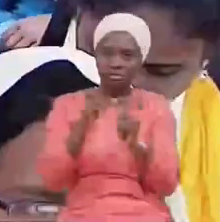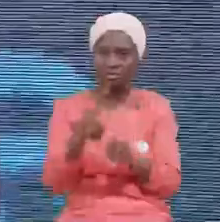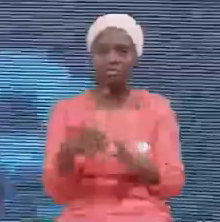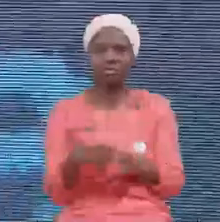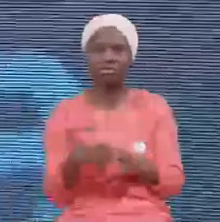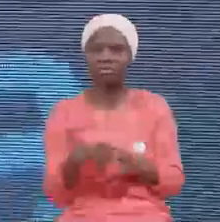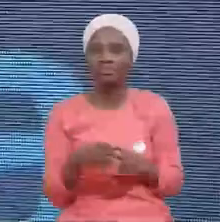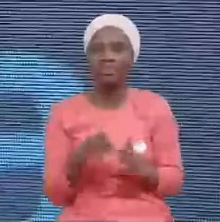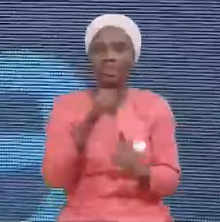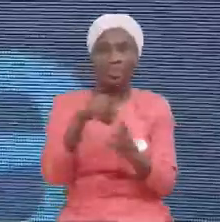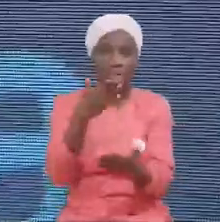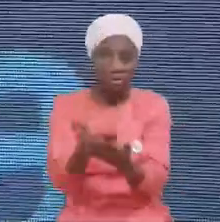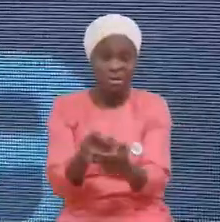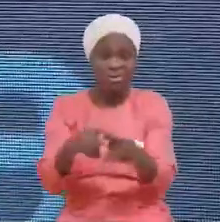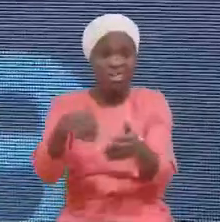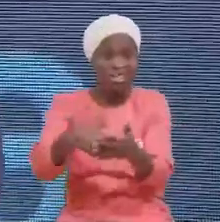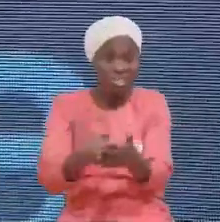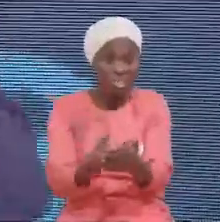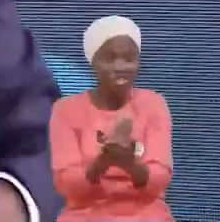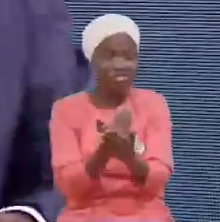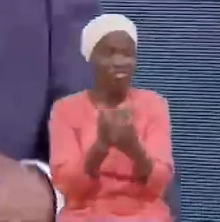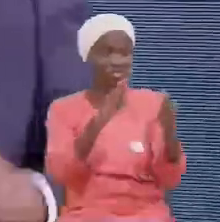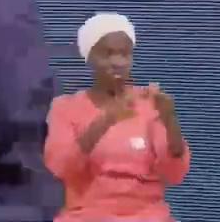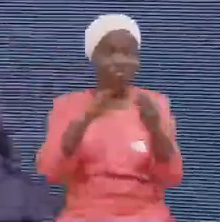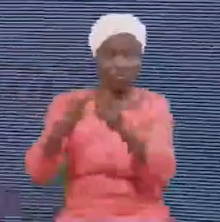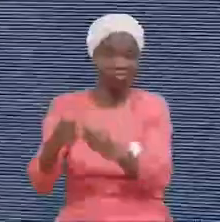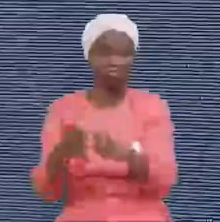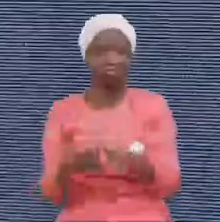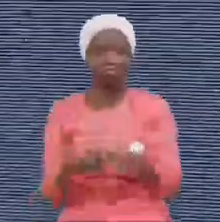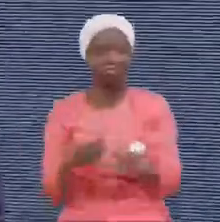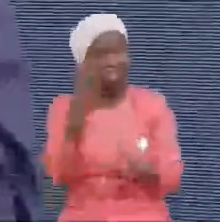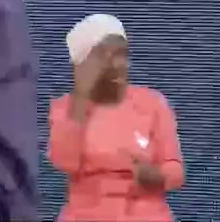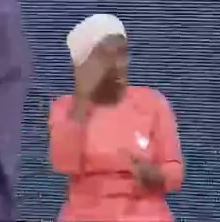Quand tu te retournes dans une nouvelle communauté, ils savent que